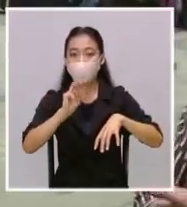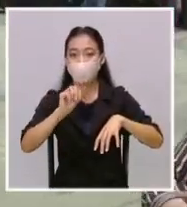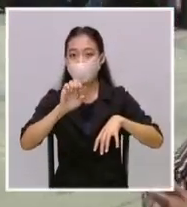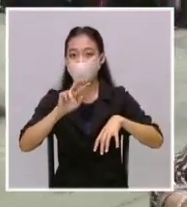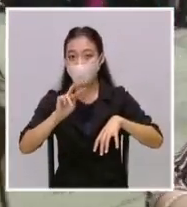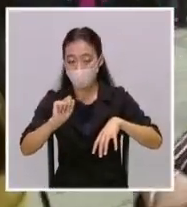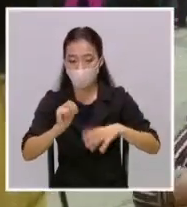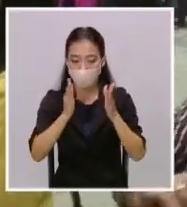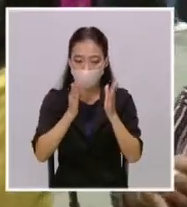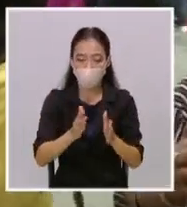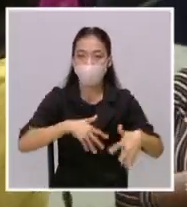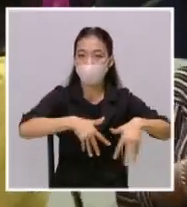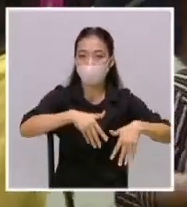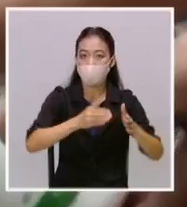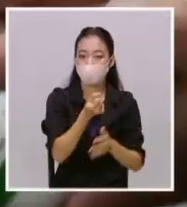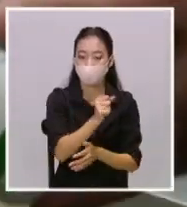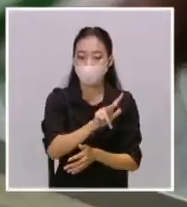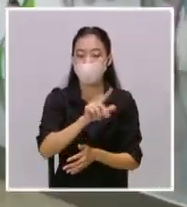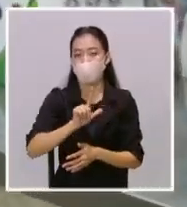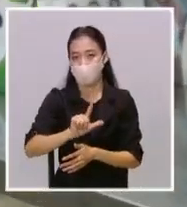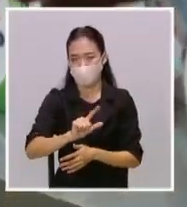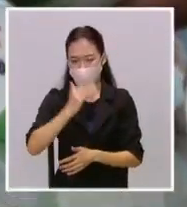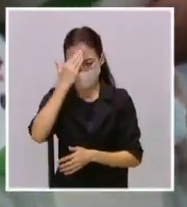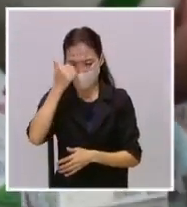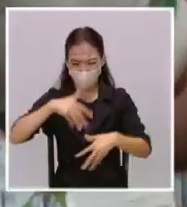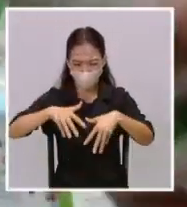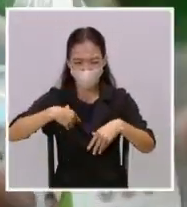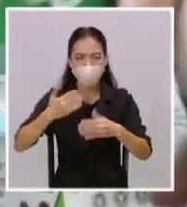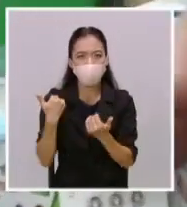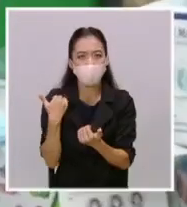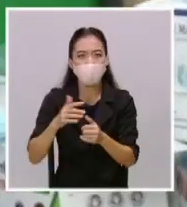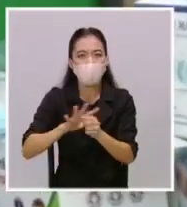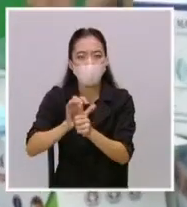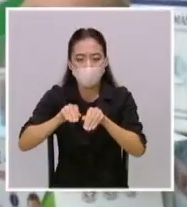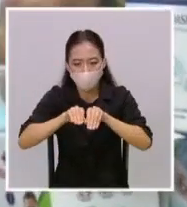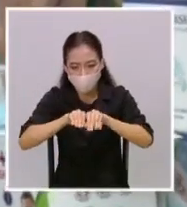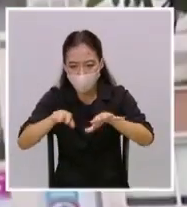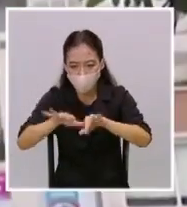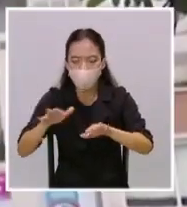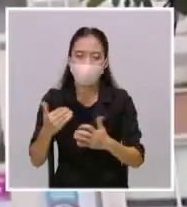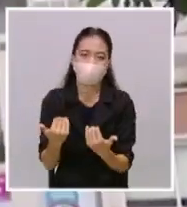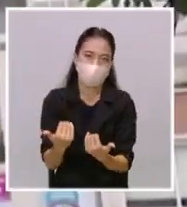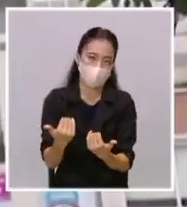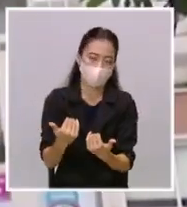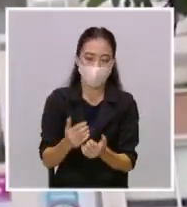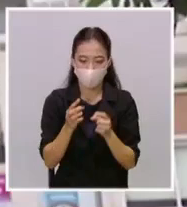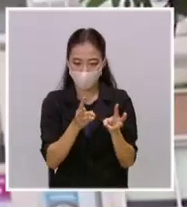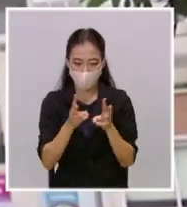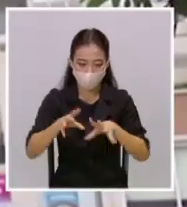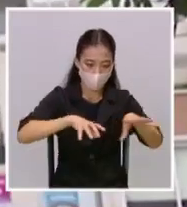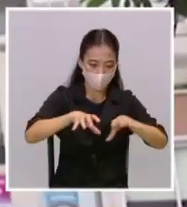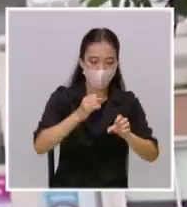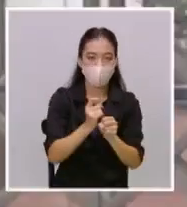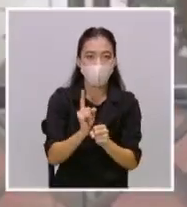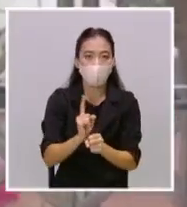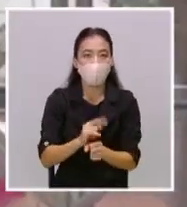ศนะครับก็คือ13ล้านคนหลังพบการระบาดในชุมชนมากขึ้นต่อเนื่องนครโฮจิมินห์เตรียมเข้าสู่มาตรการคุมเข้มการเว้นระยะห่าง